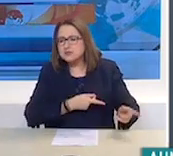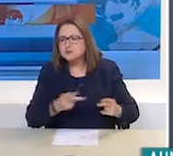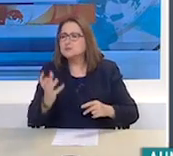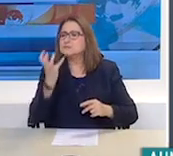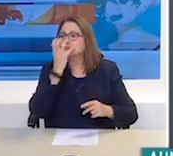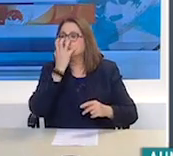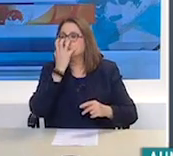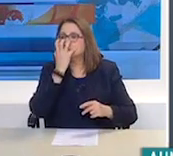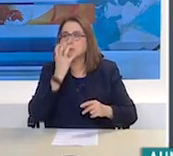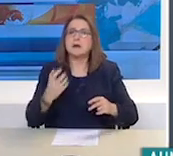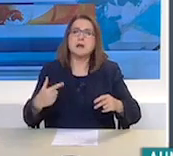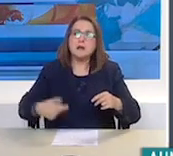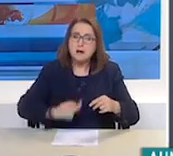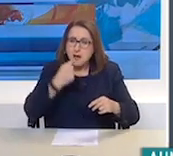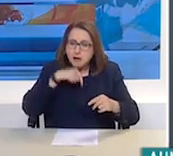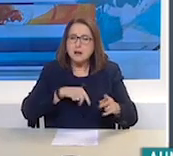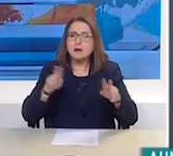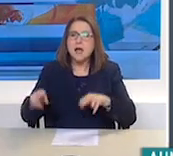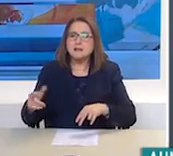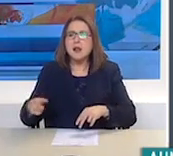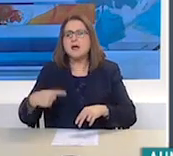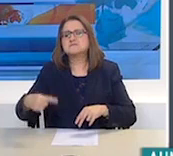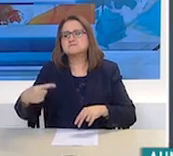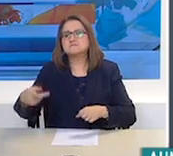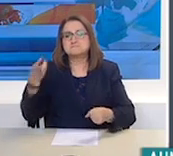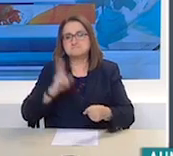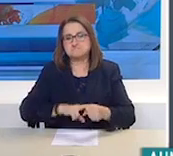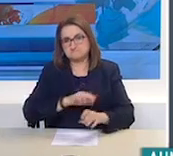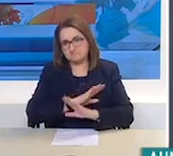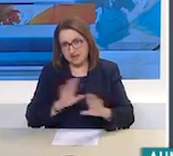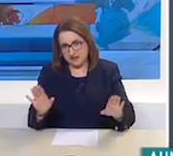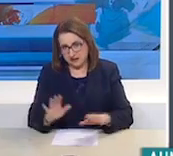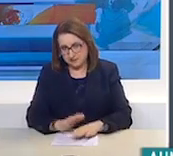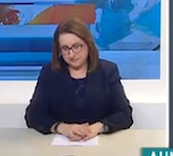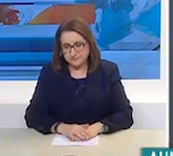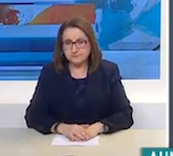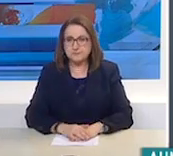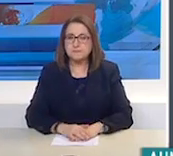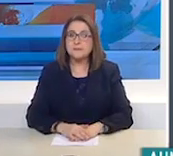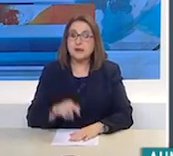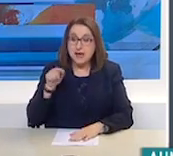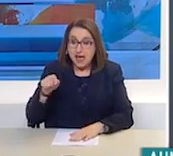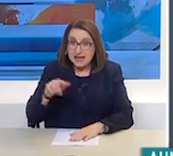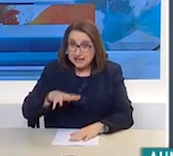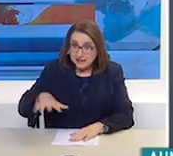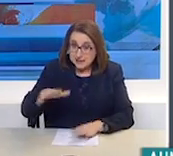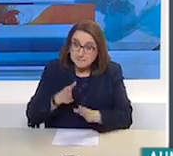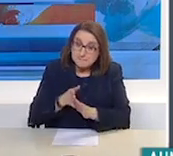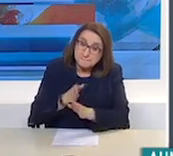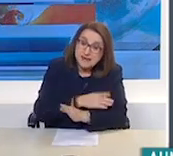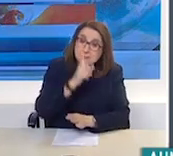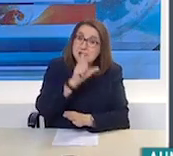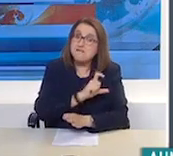και παρά τις προσπάθειες θεραπείας, η ασθενής μετά από μερικές μέρες κατέληξε. Στη συγκεκριμένη επαρχία, μια εβδομάδα νωρίτερα, έχει διαγνωστεί ένα